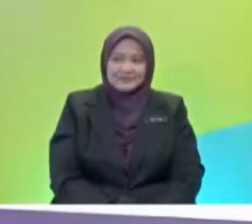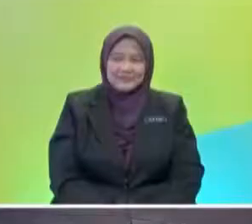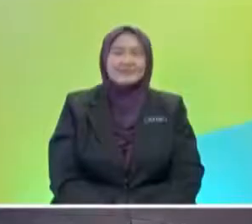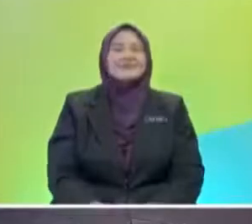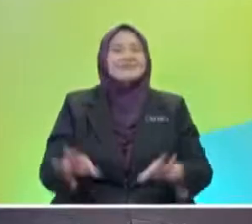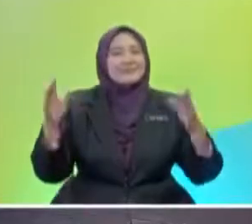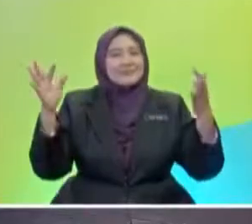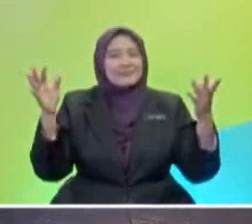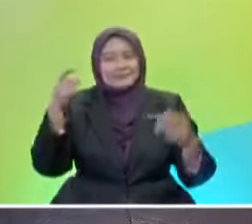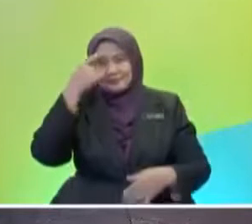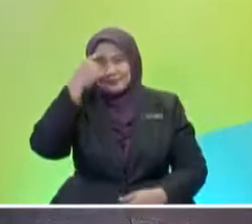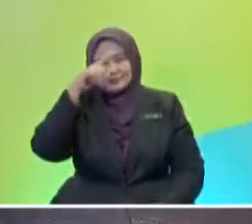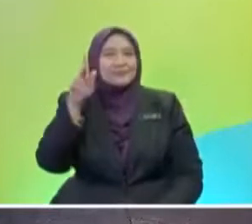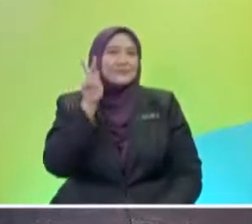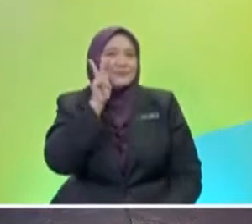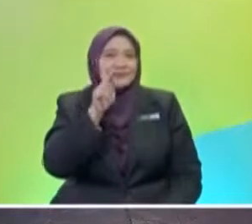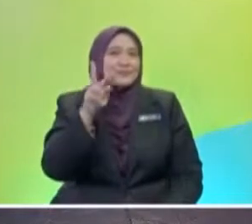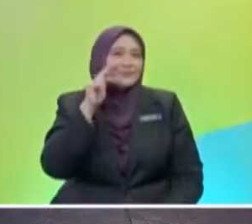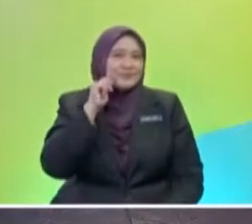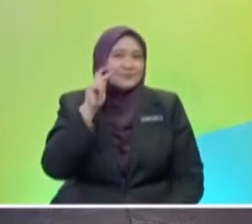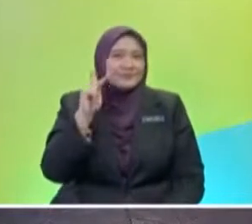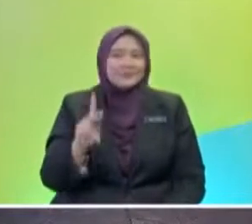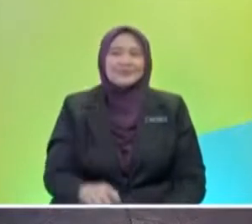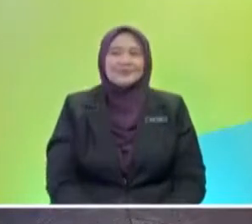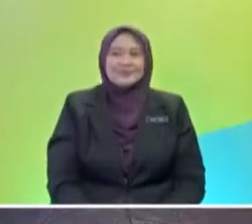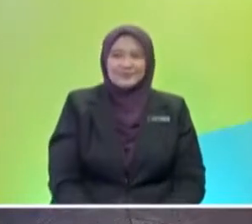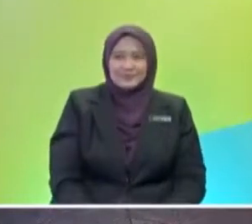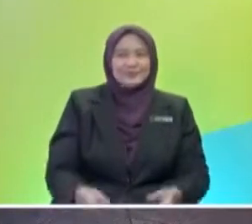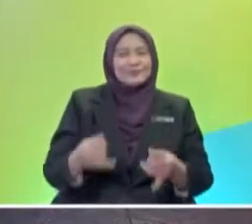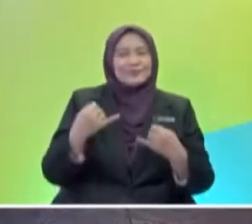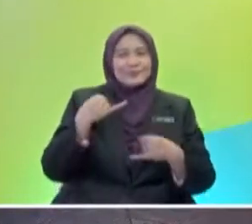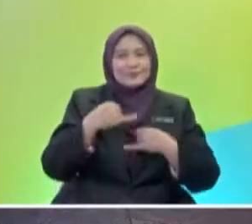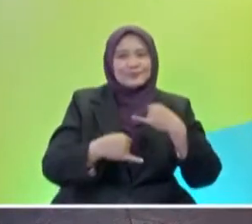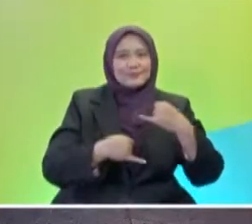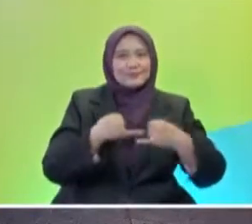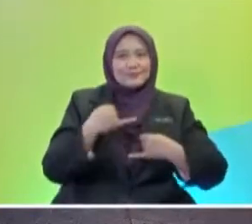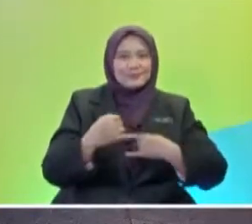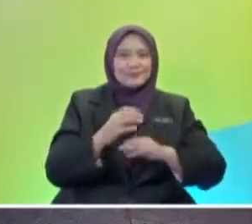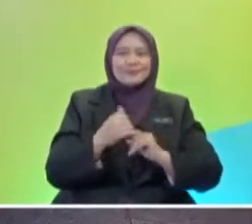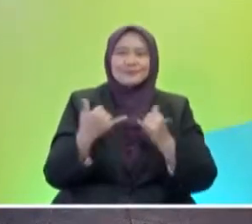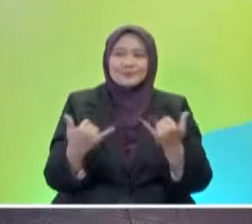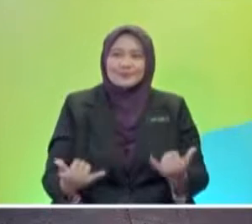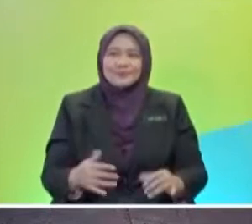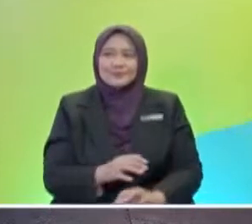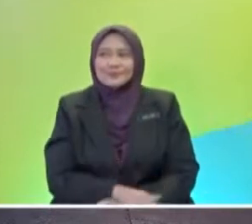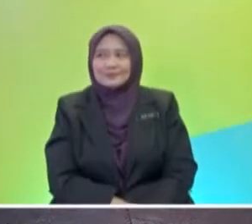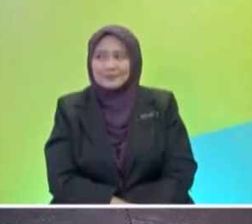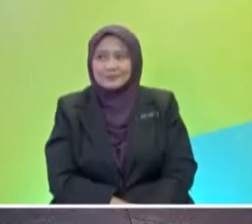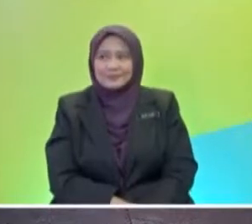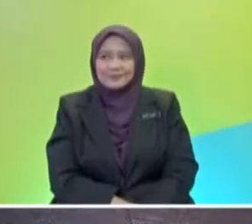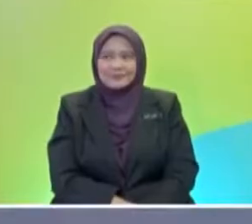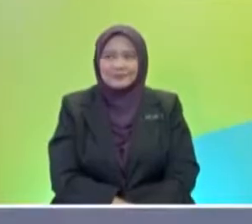untuk Kakak Nisa yang telah berjaya dalam segmen yang pertama ini oke oke